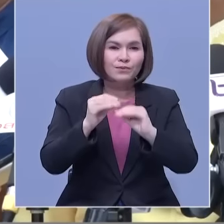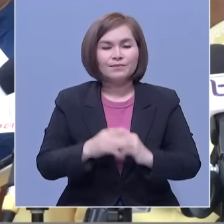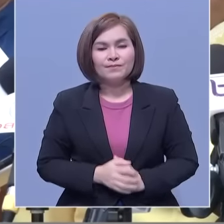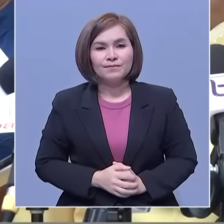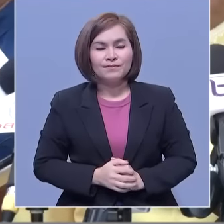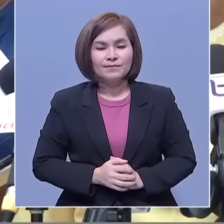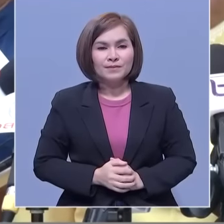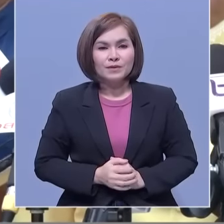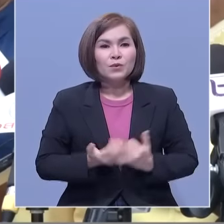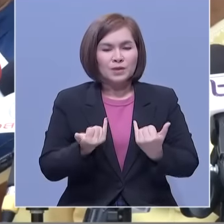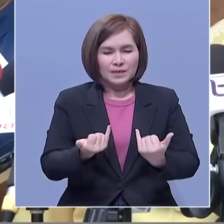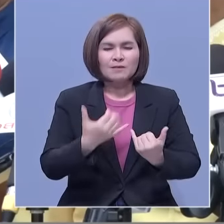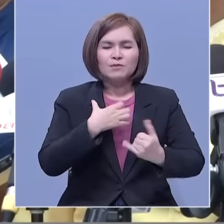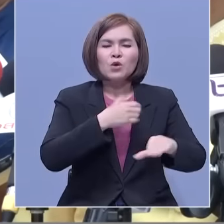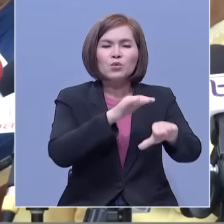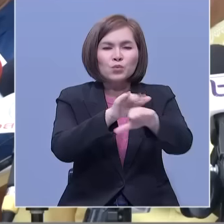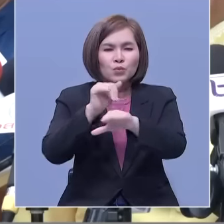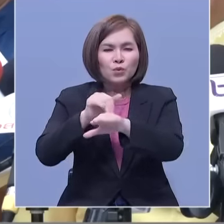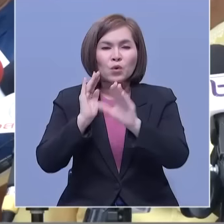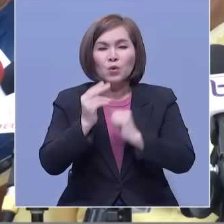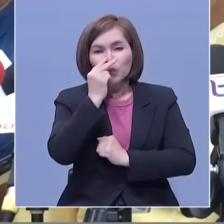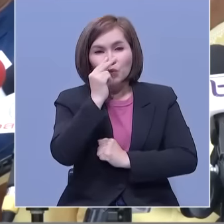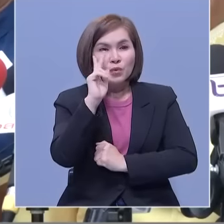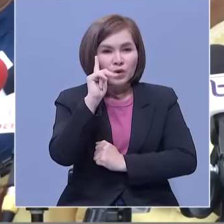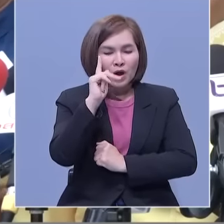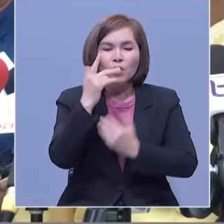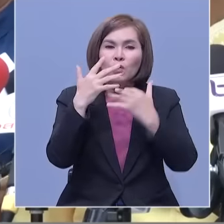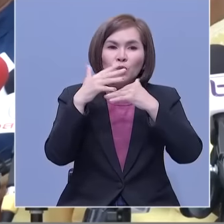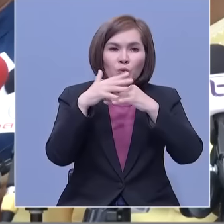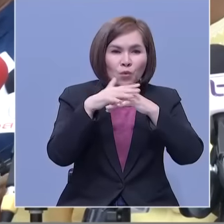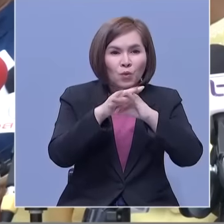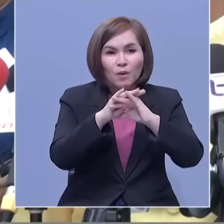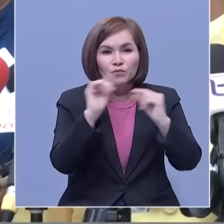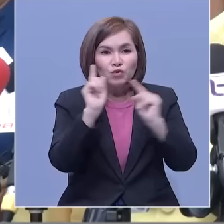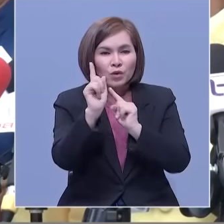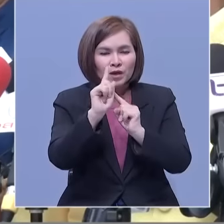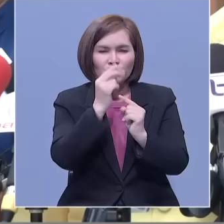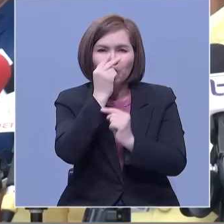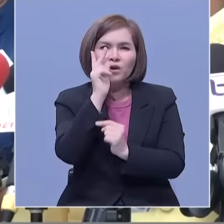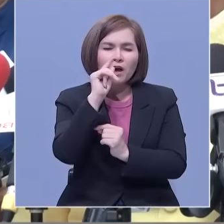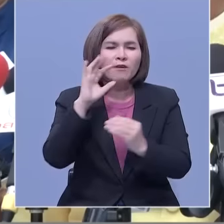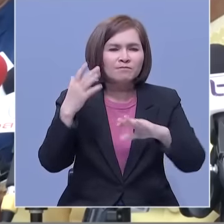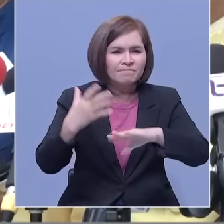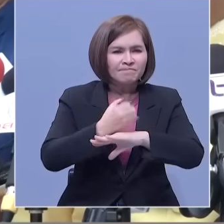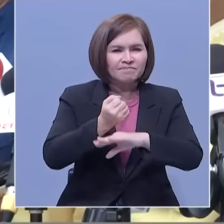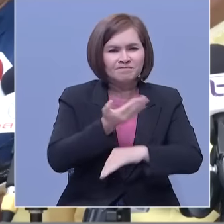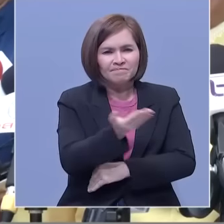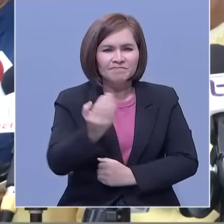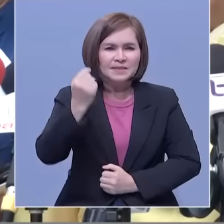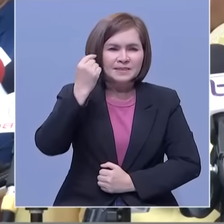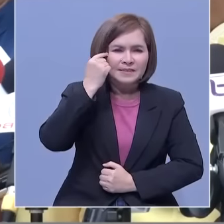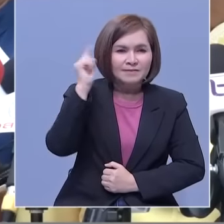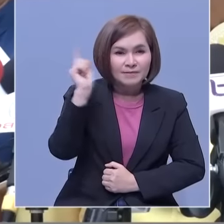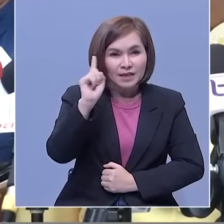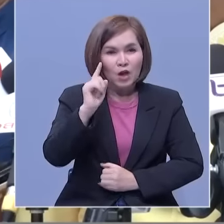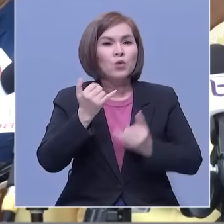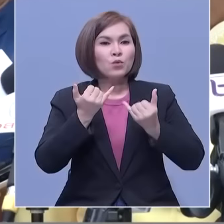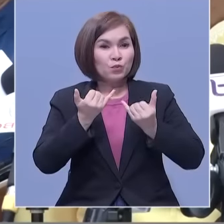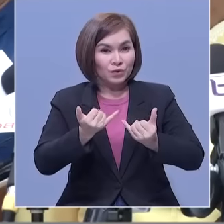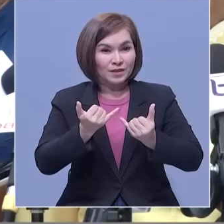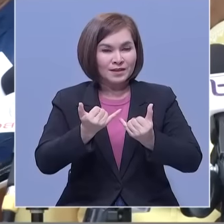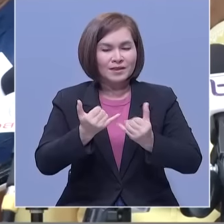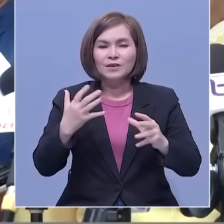จะเชิญชวนคุณผู้ชมที่ติดตามรายการของเราได้โหวตกันด้วยว่าอาจติดตามการเมืองเนี่ยคิดเห็นกันยังไงคิดว่าวันนี้